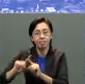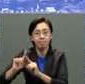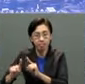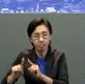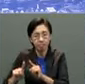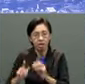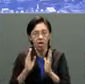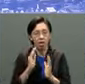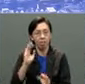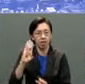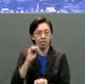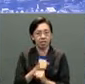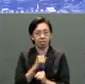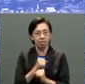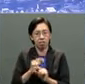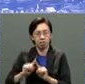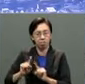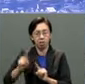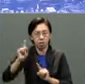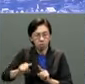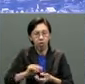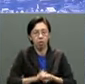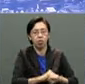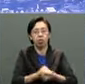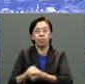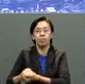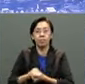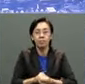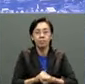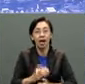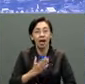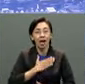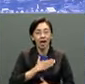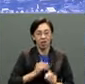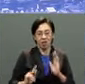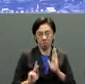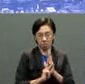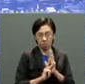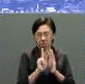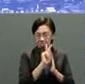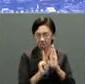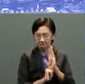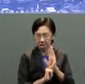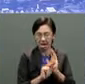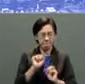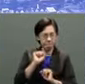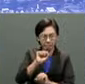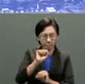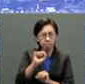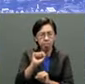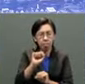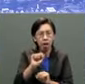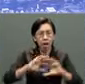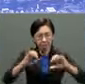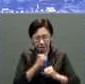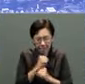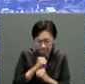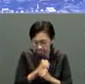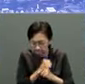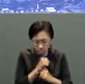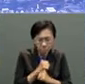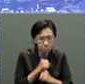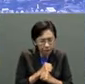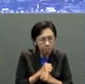การต้องให้ความร่วมมือด้วยครับเพราะว่าสิ่งต่างๆถึงแม้จะเป็นกฎระเบียบถึงแม้จะเป็นเชิงรุกที่จะเป็นภาครัฐเข้าไปท